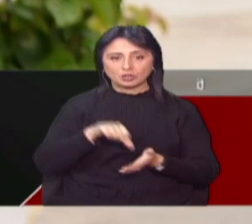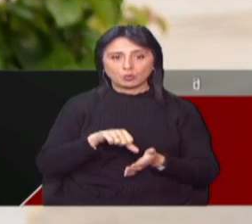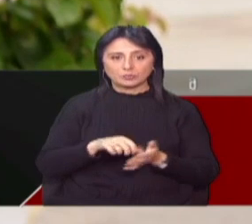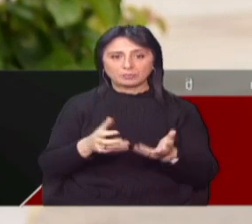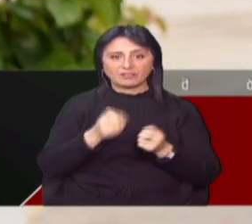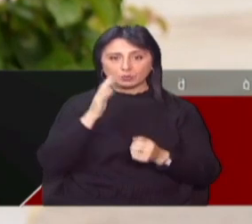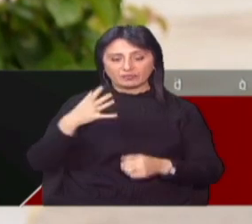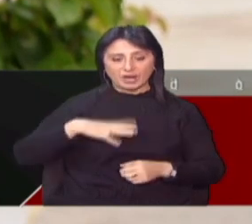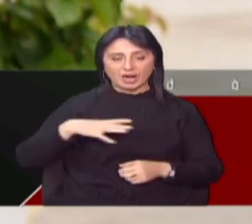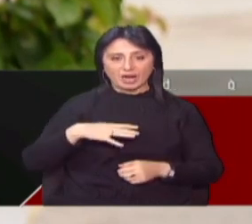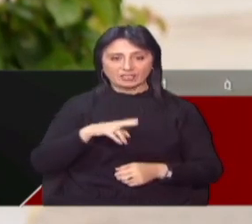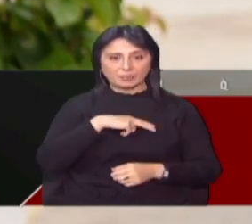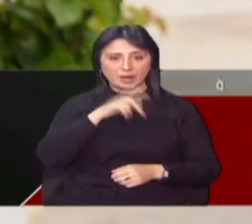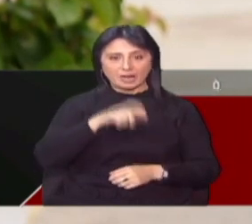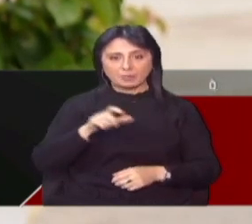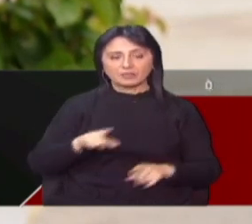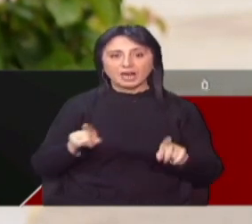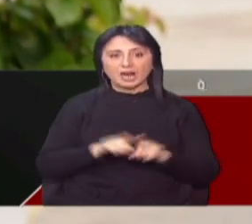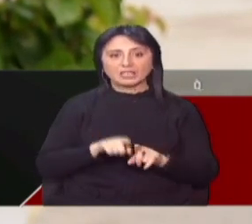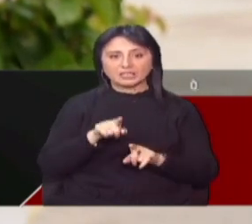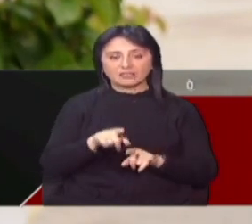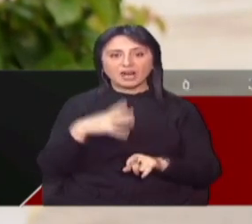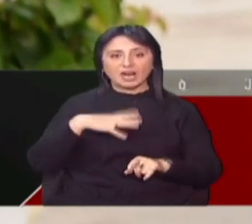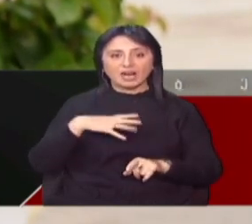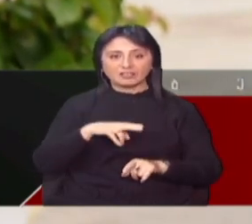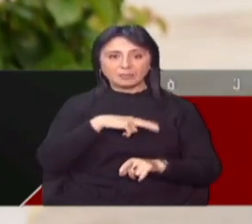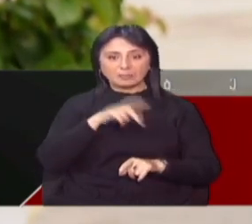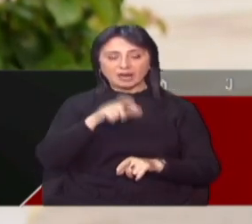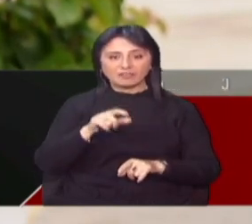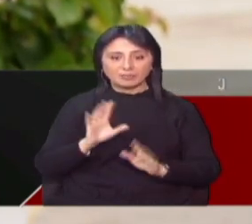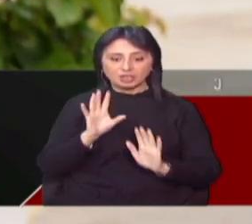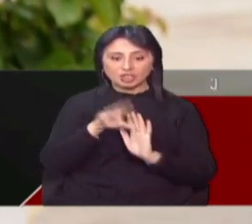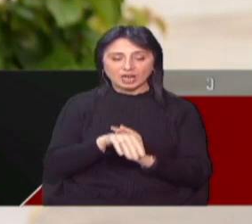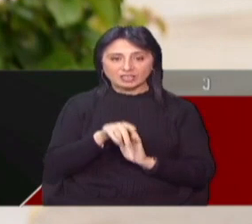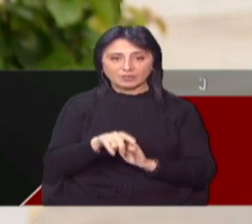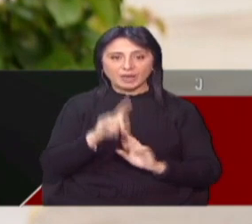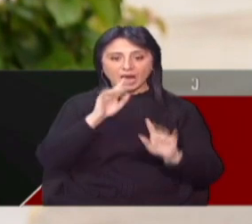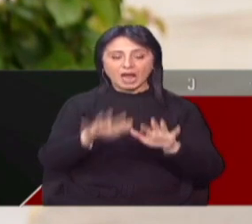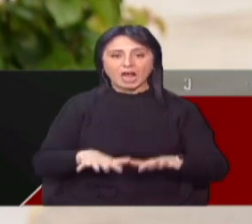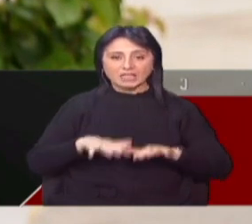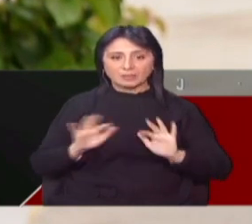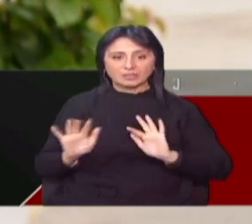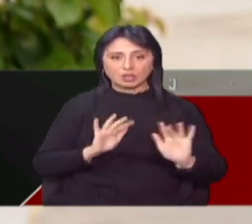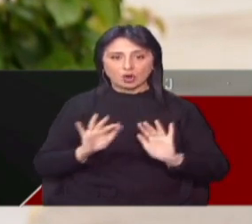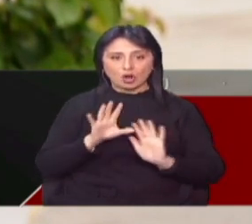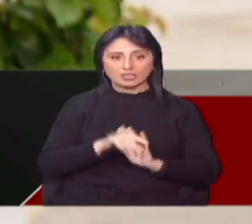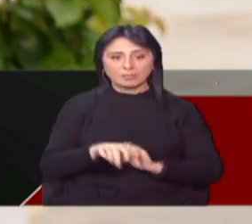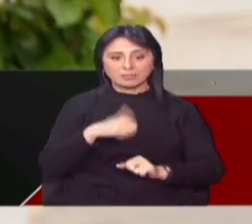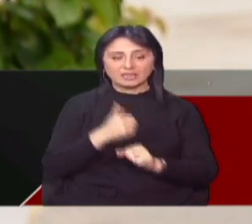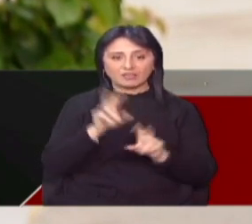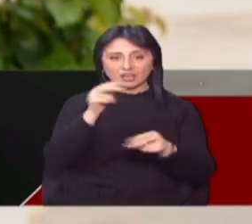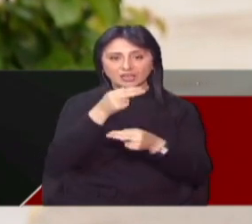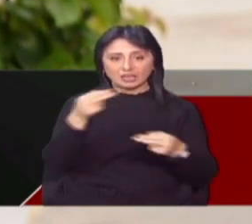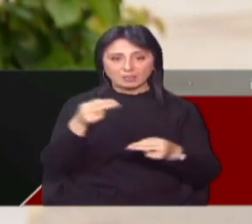მონაწილეობას მიიღებენ ქართველი კანონმდებლები, ასევე უშუალოდ ქართველი კანონმდებლები ჩაერთვებიან ასამბლეის ღონისძიებებშიც. მთავარი